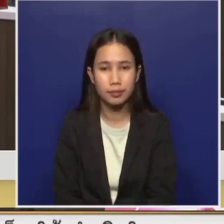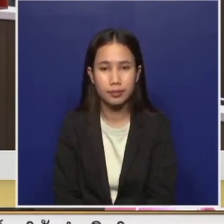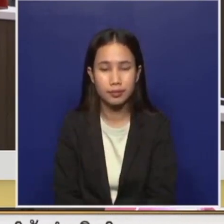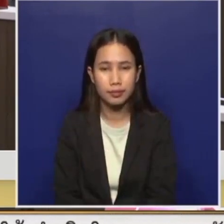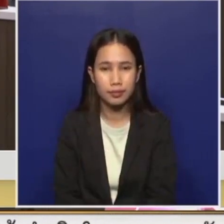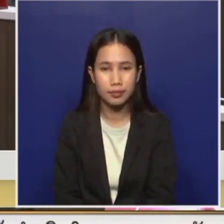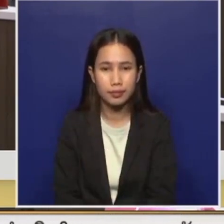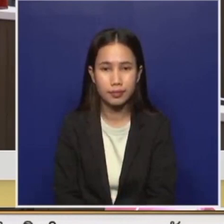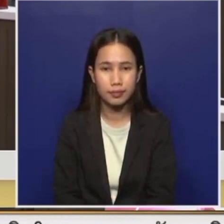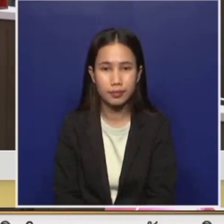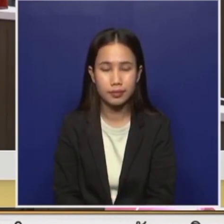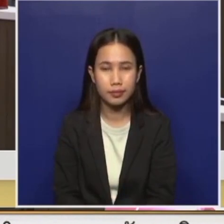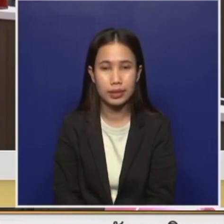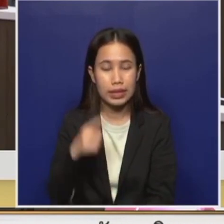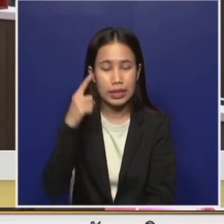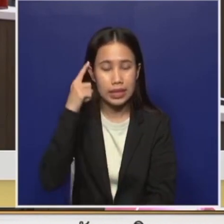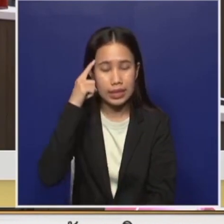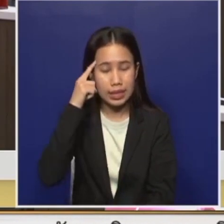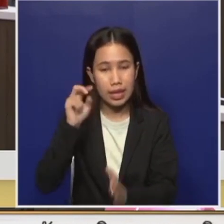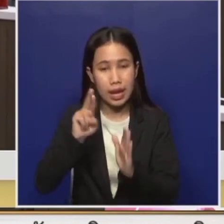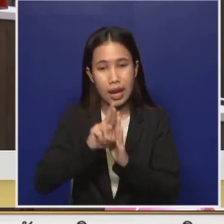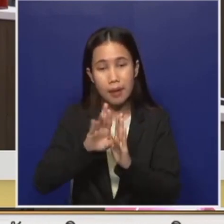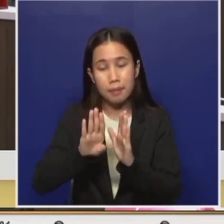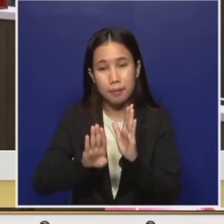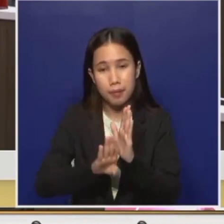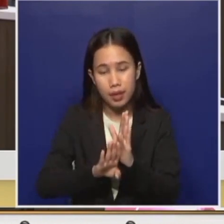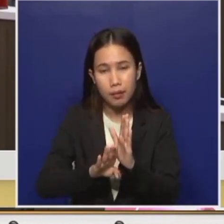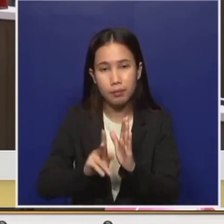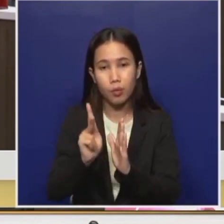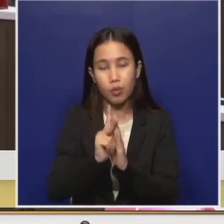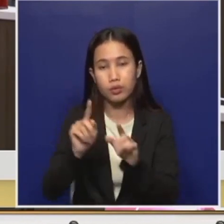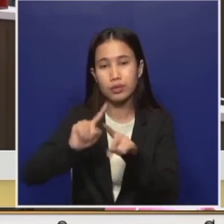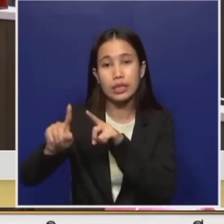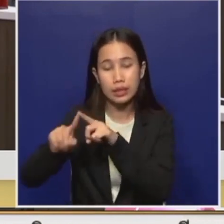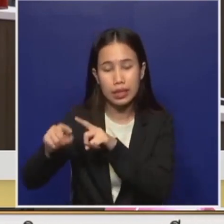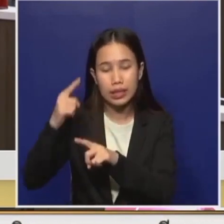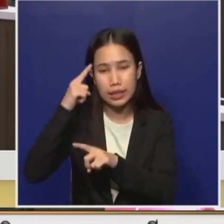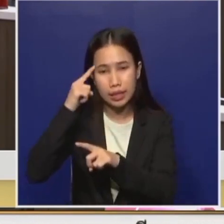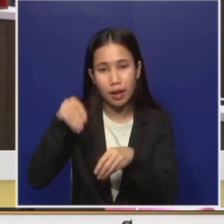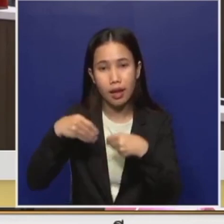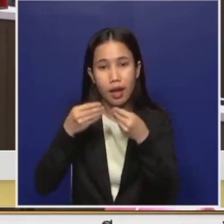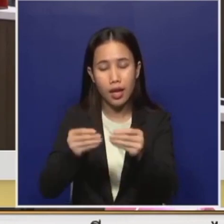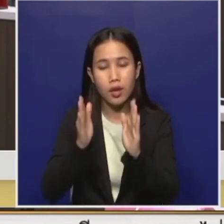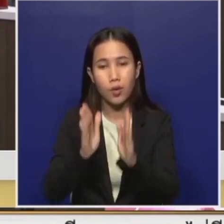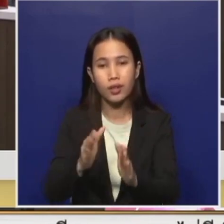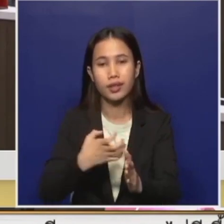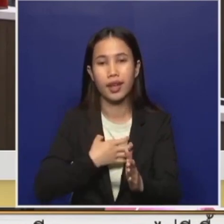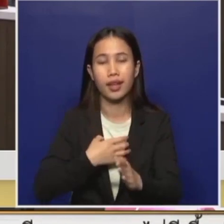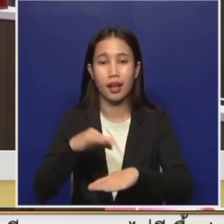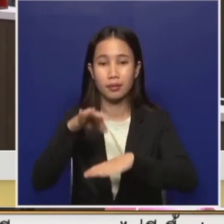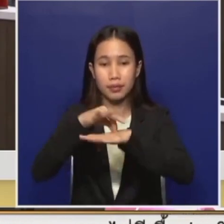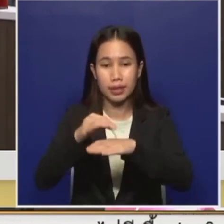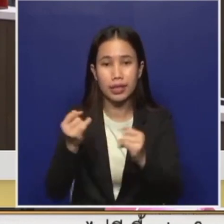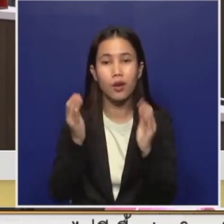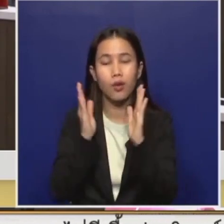จะเตรียมแ้ไขระเบียบกฎเกณเพื่อให้บุคคลทคนต้องการหรอคนที่ใล้ชด